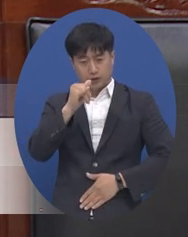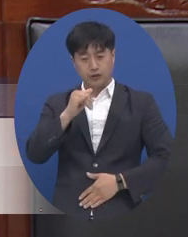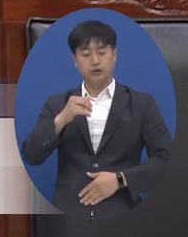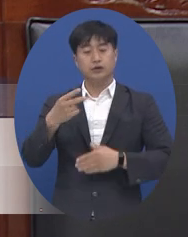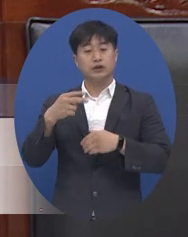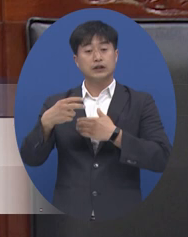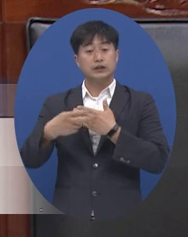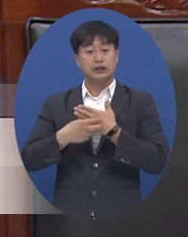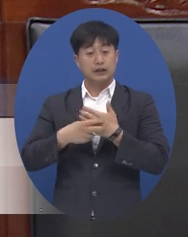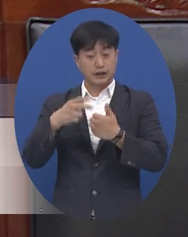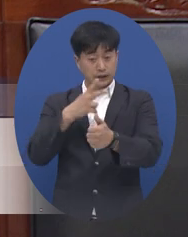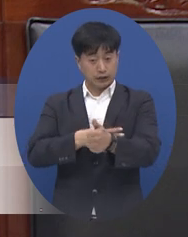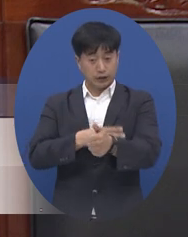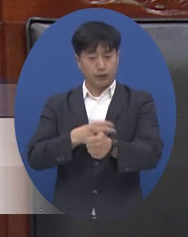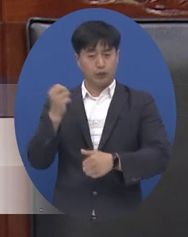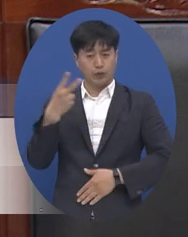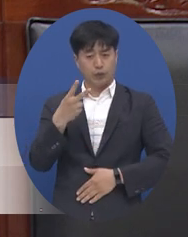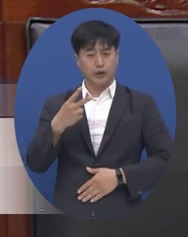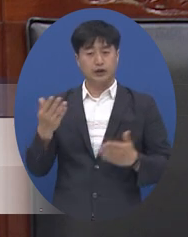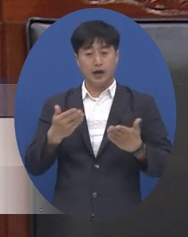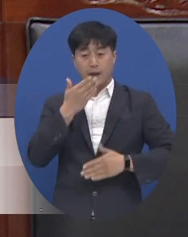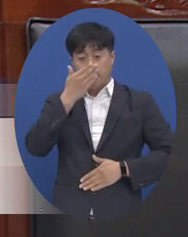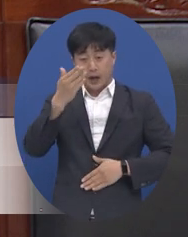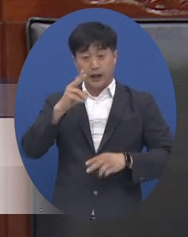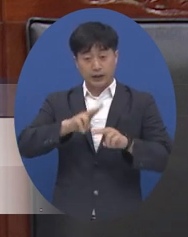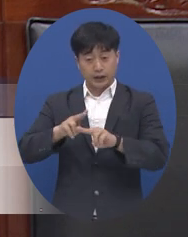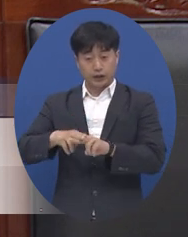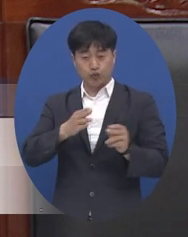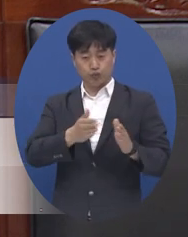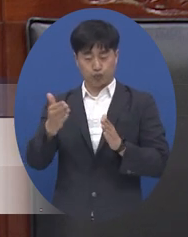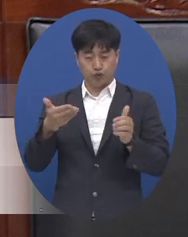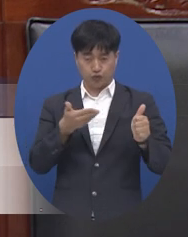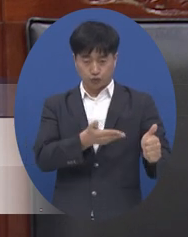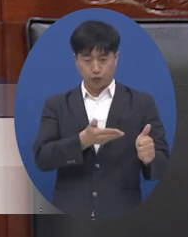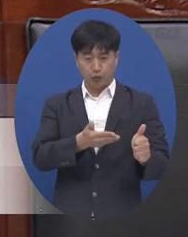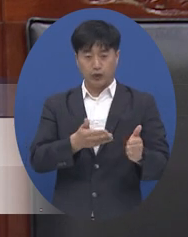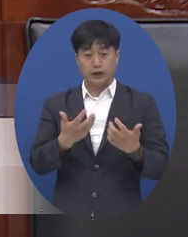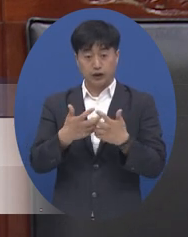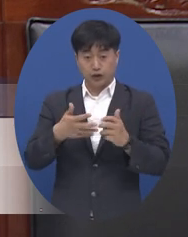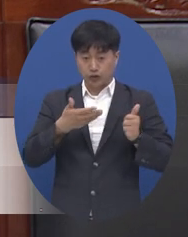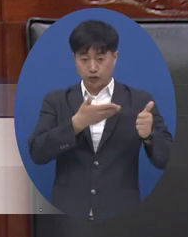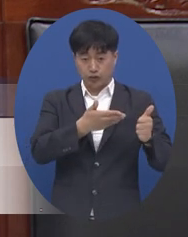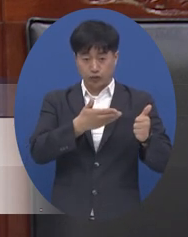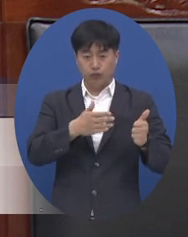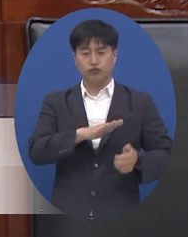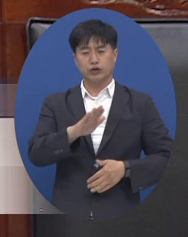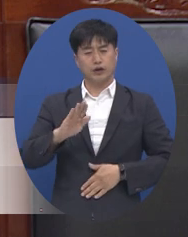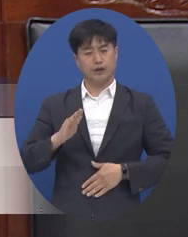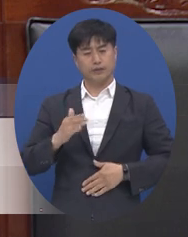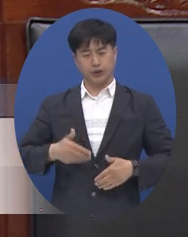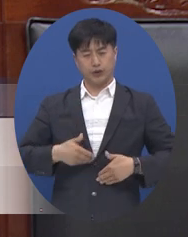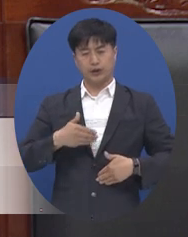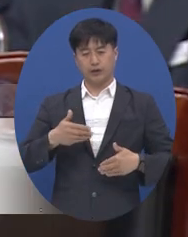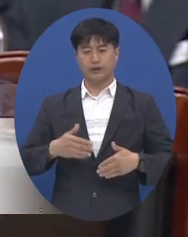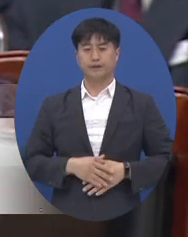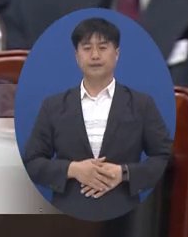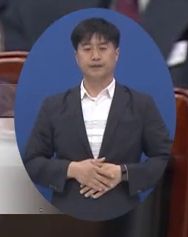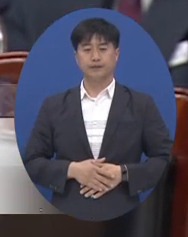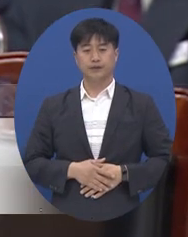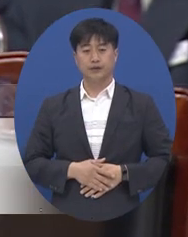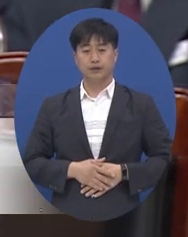있는 어사 한테 보 다음에 일할 수 있는 자리를 마련해주고 장비를 제공해주는 것은 우리가 가야될 길이 다